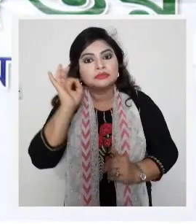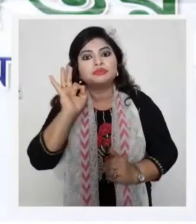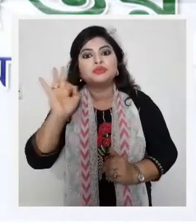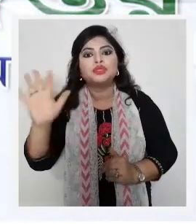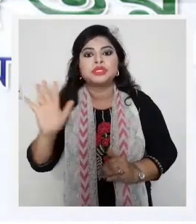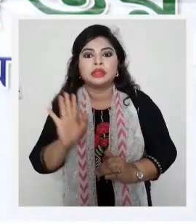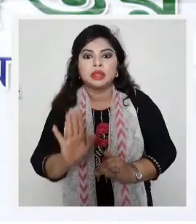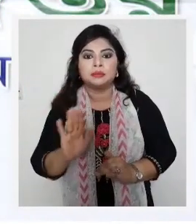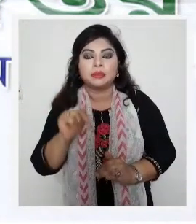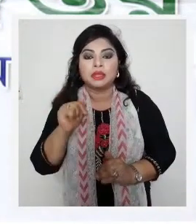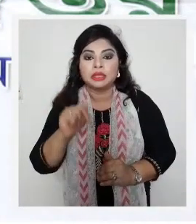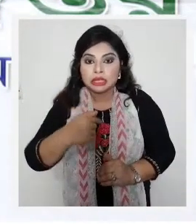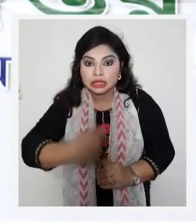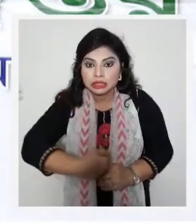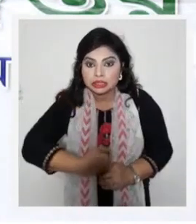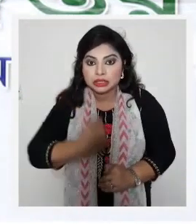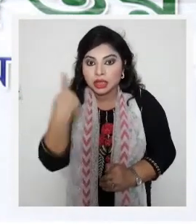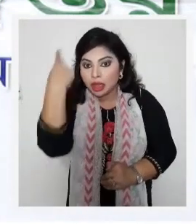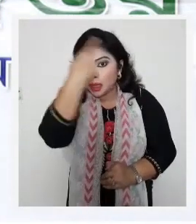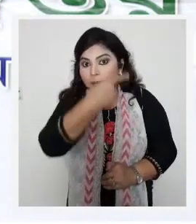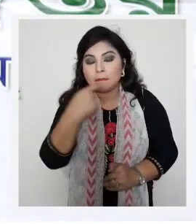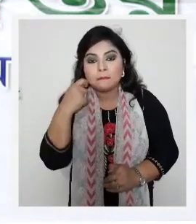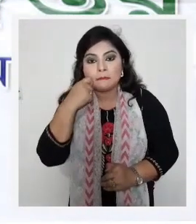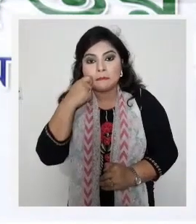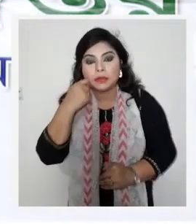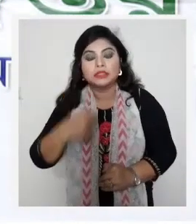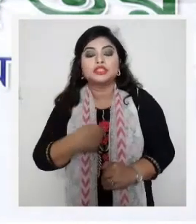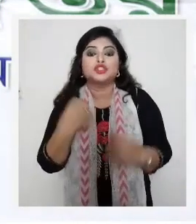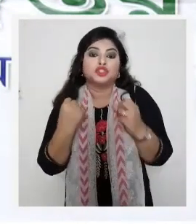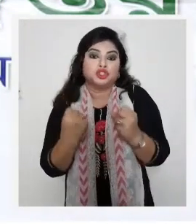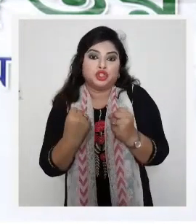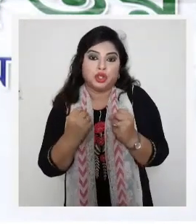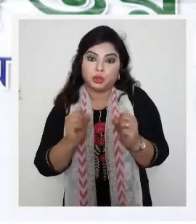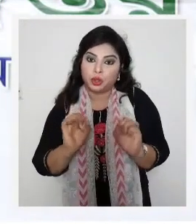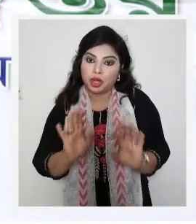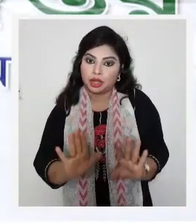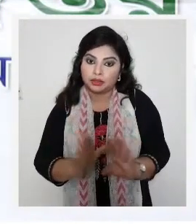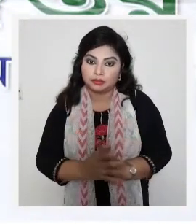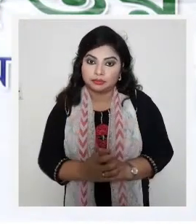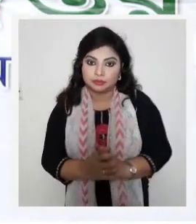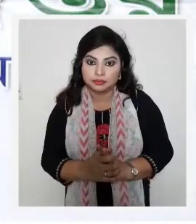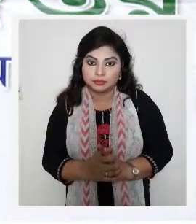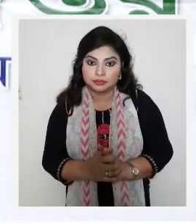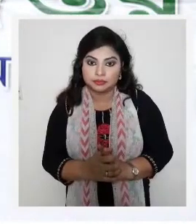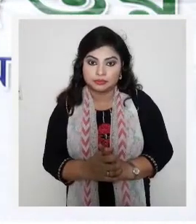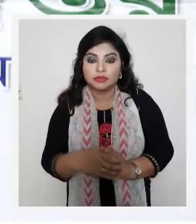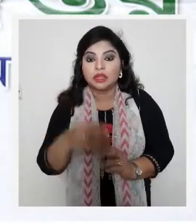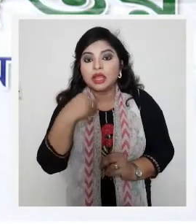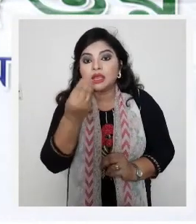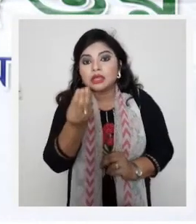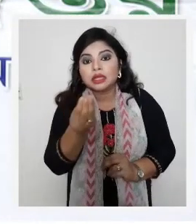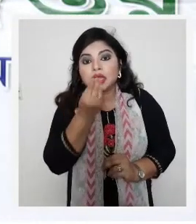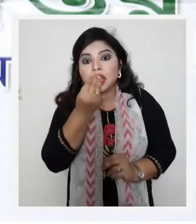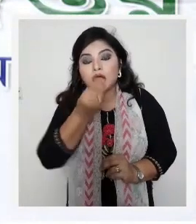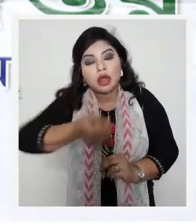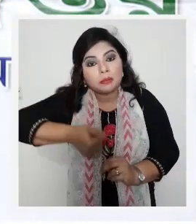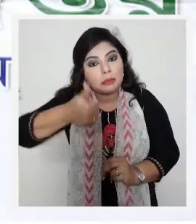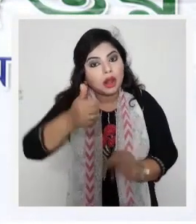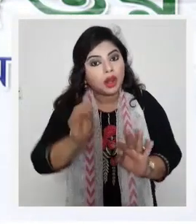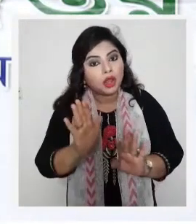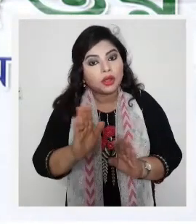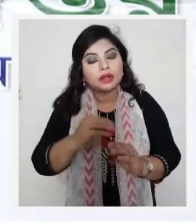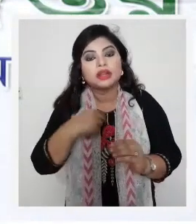জন্য যেগুলো ব্যবস্থা আছে সেগুলো যেন আমরা গ্রহণ করি এবং যারা আক্রান্ত হয়েছেন তারাও যেন